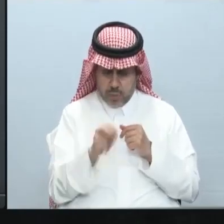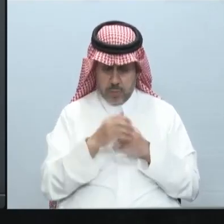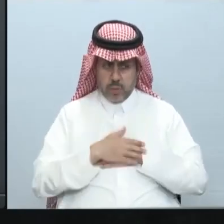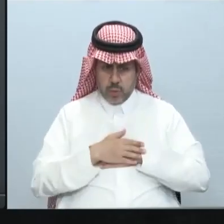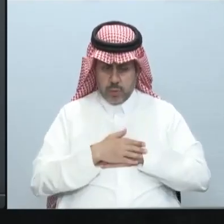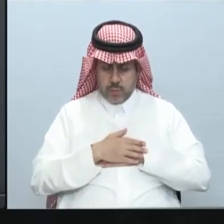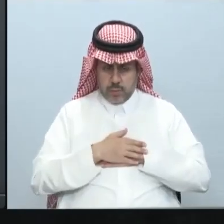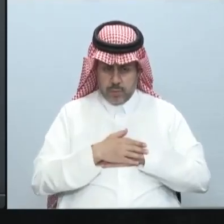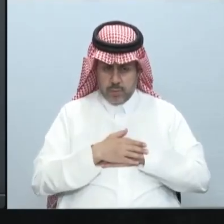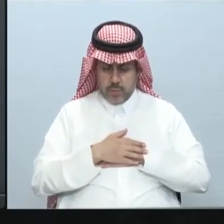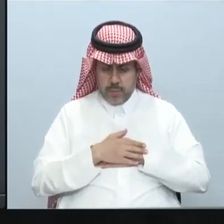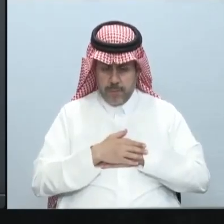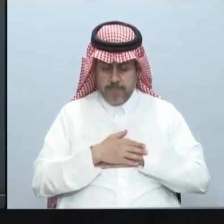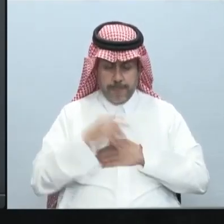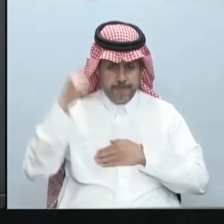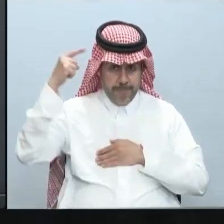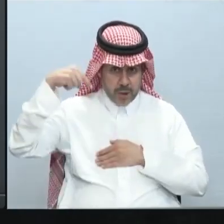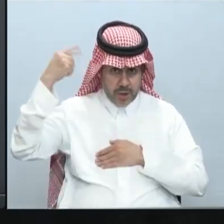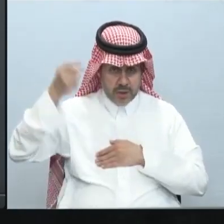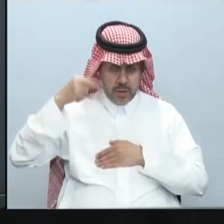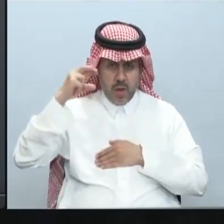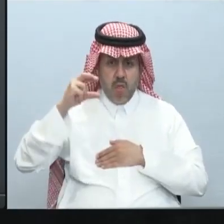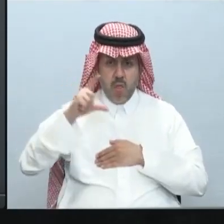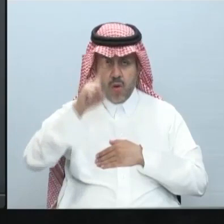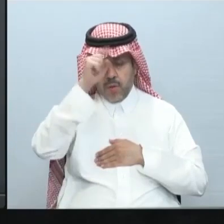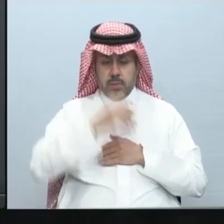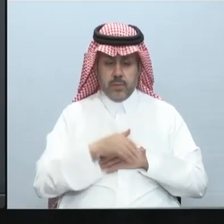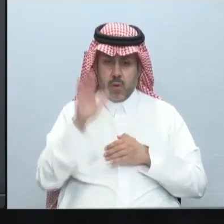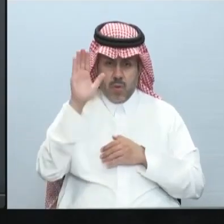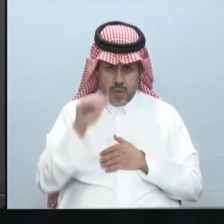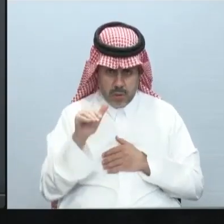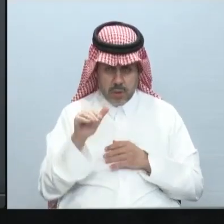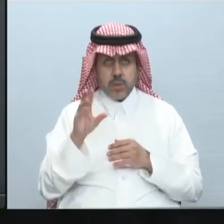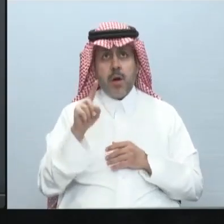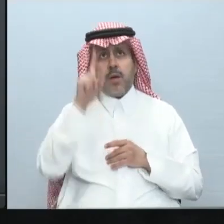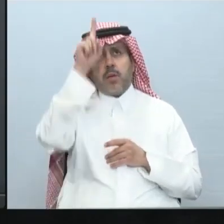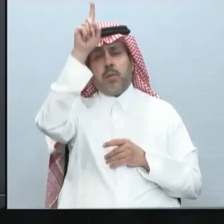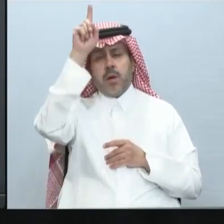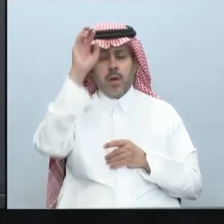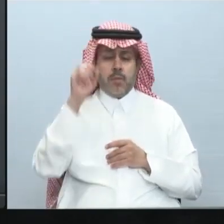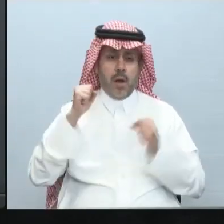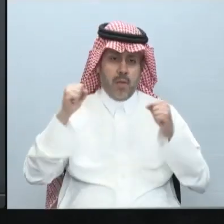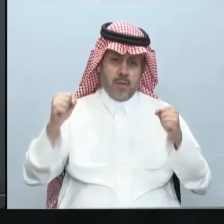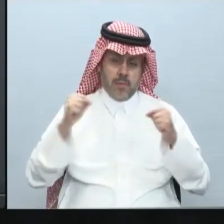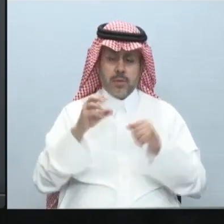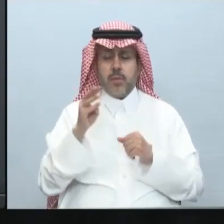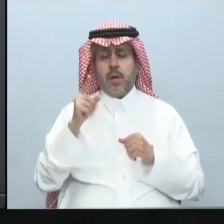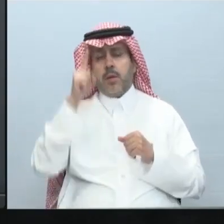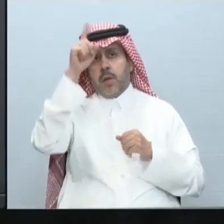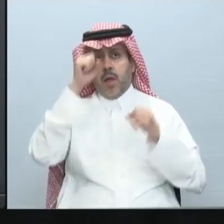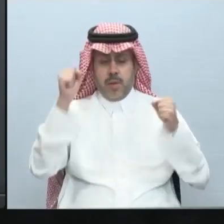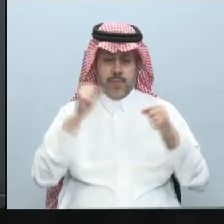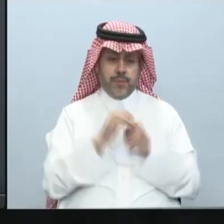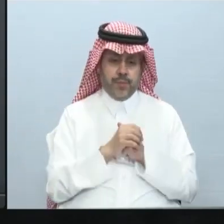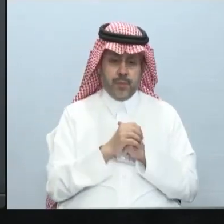موطن السجود وتستشعر هذا الذل واذا ركعت تقول سبحان ربي العظيم سبحان ربي